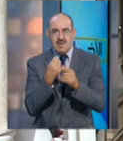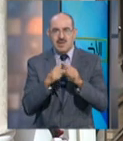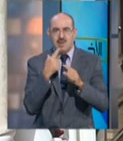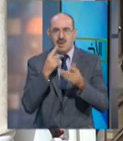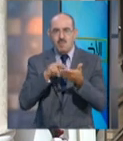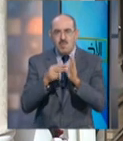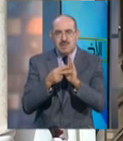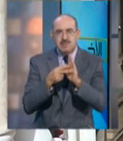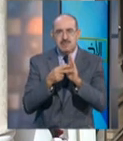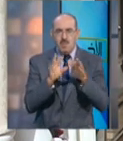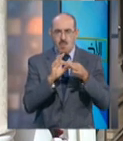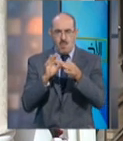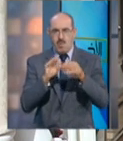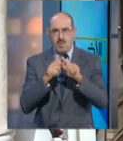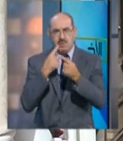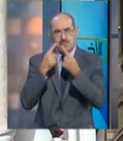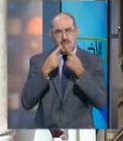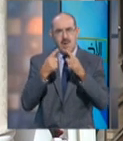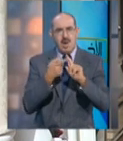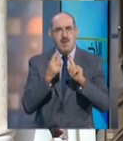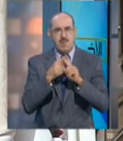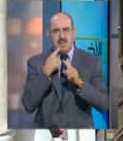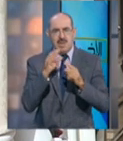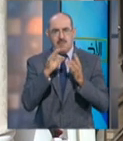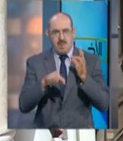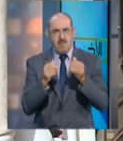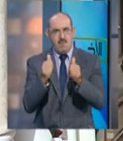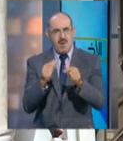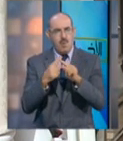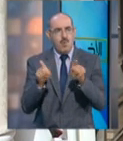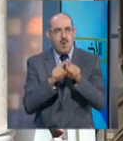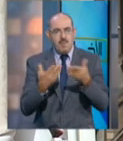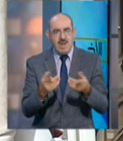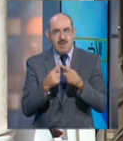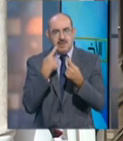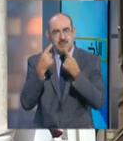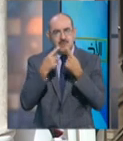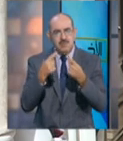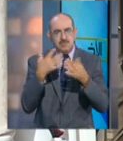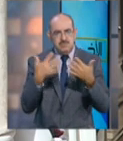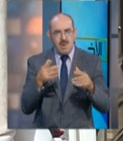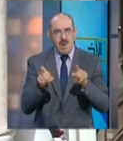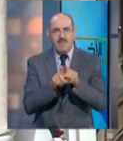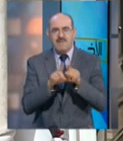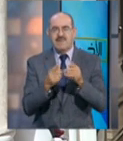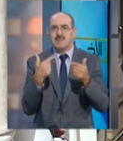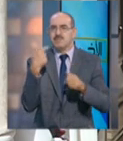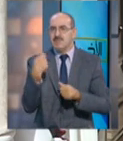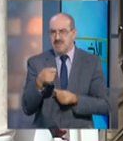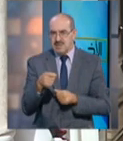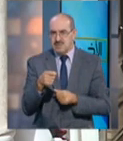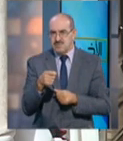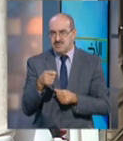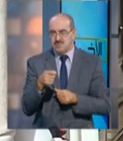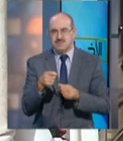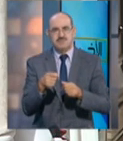إنجازات مشتركة ومحادثات مثمرة مثل المحادثات التي أجريتها اليوم في